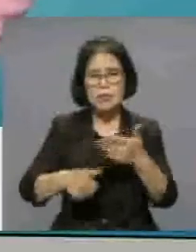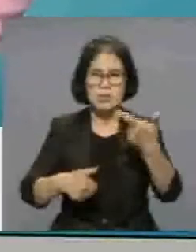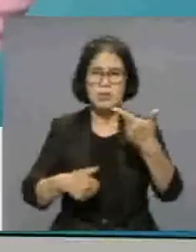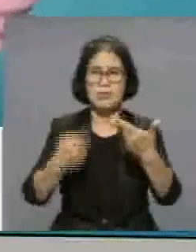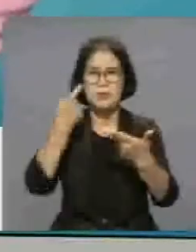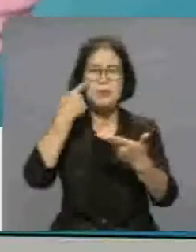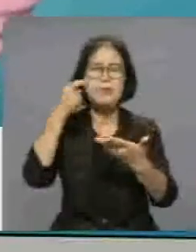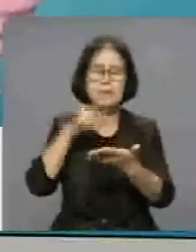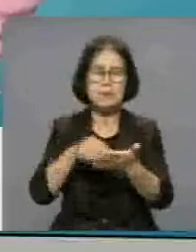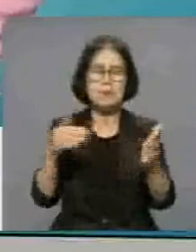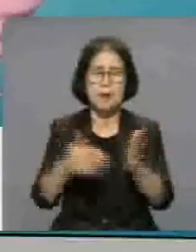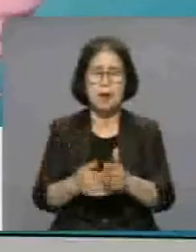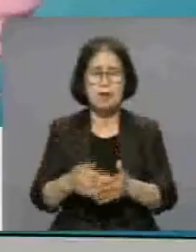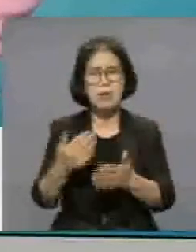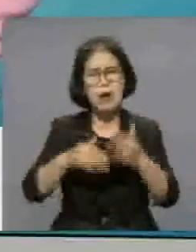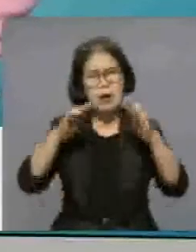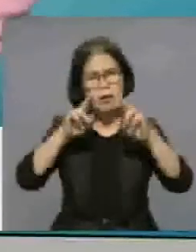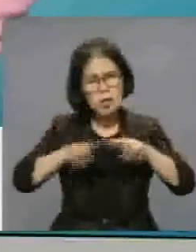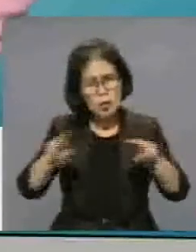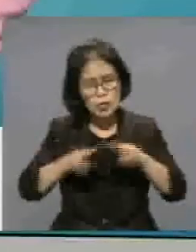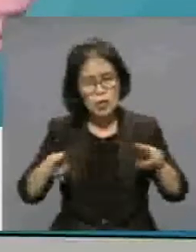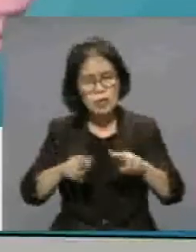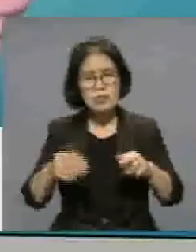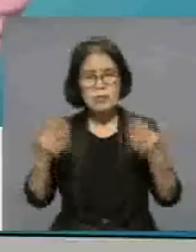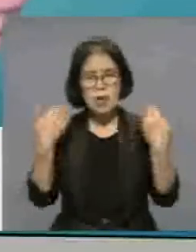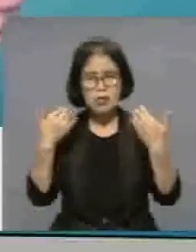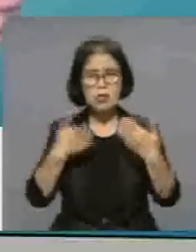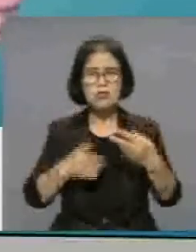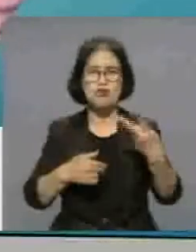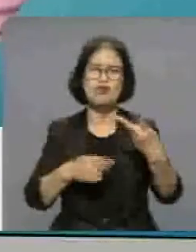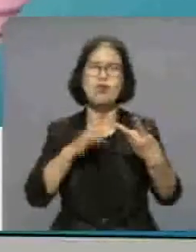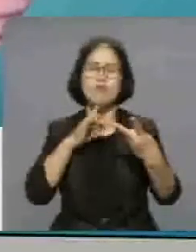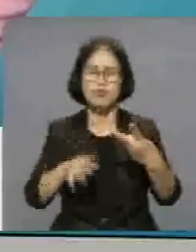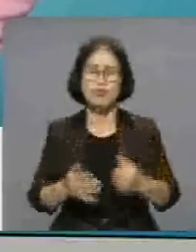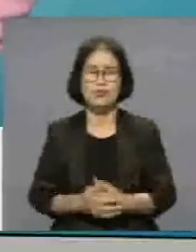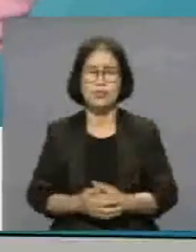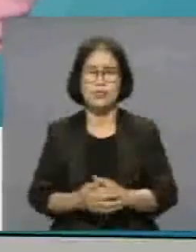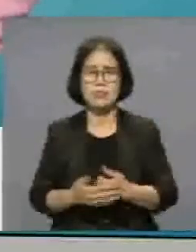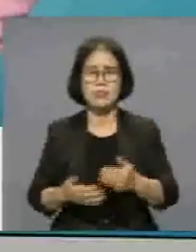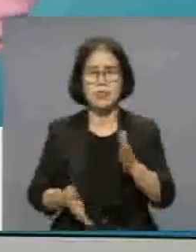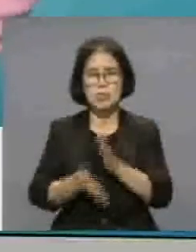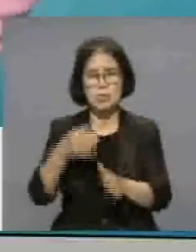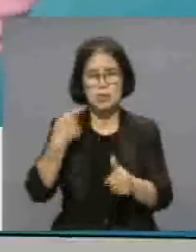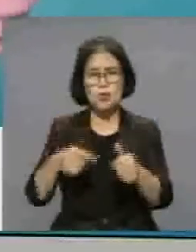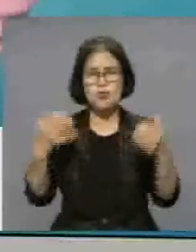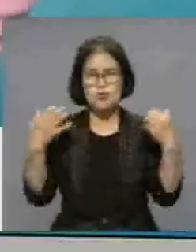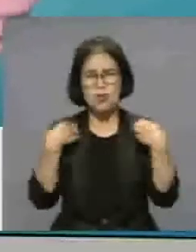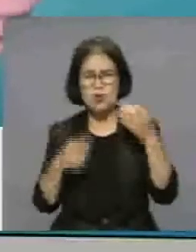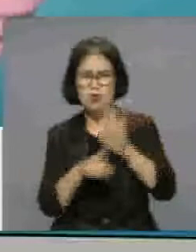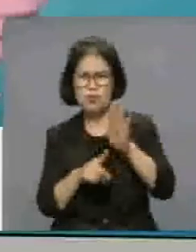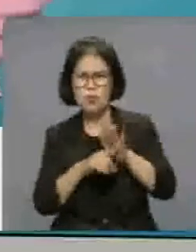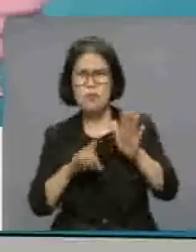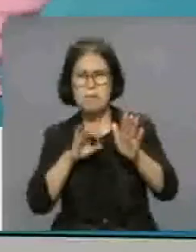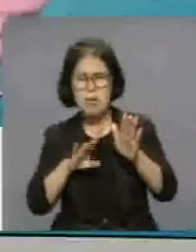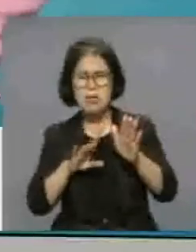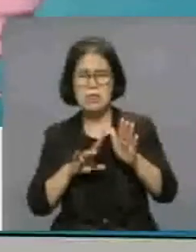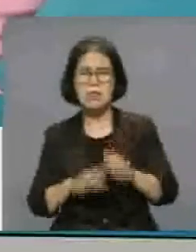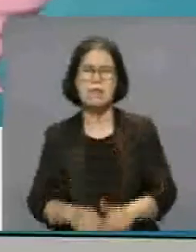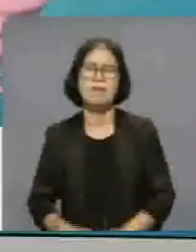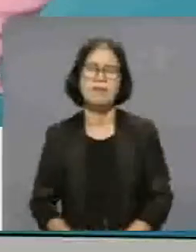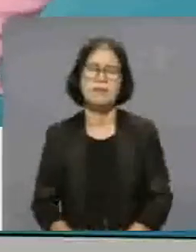그쳤습니다. 그나마 철거 등에 나선 학교는 단 두 곳에 불과해 시교육청의 구호만 요란했다는 지적을 받고